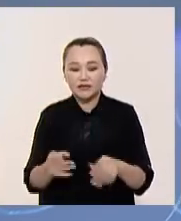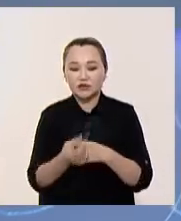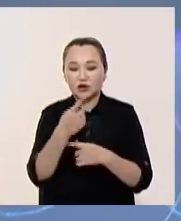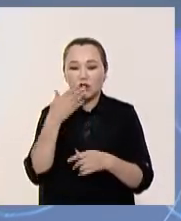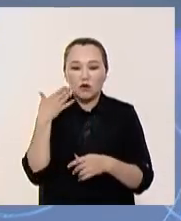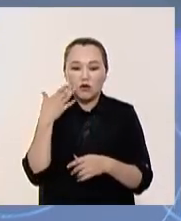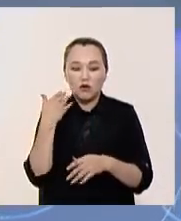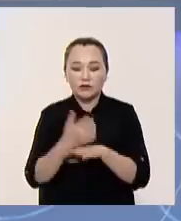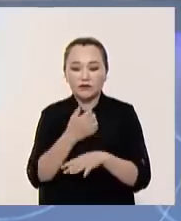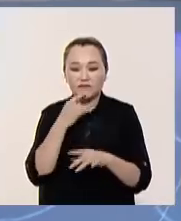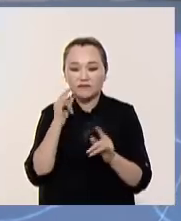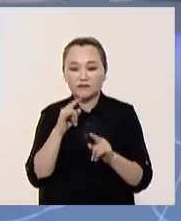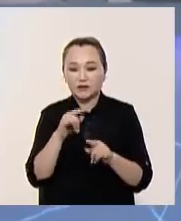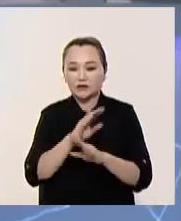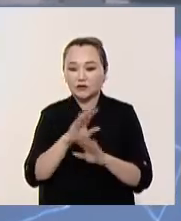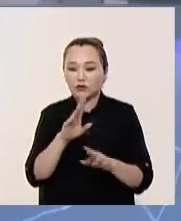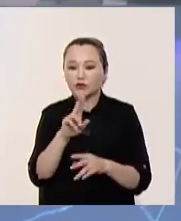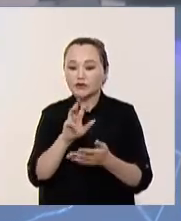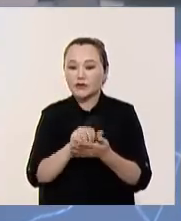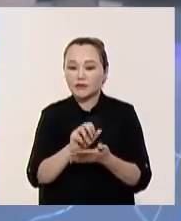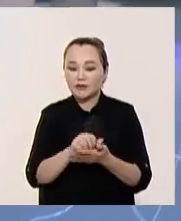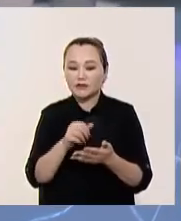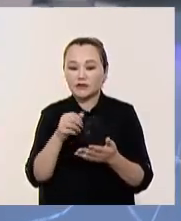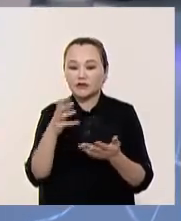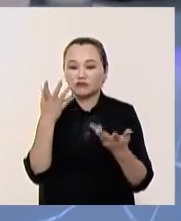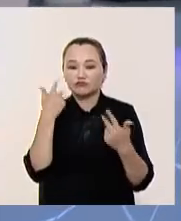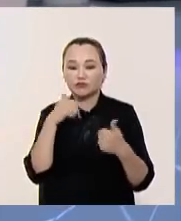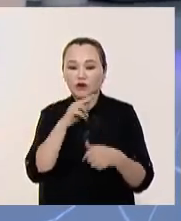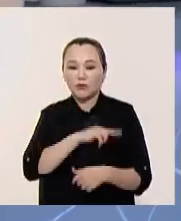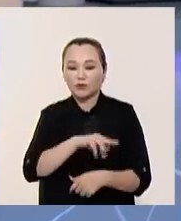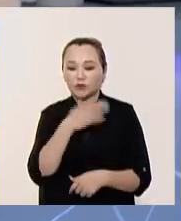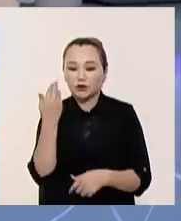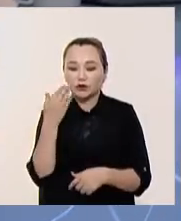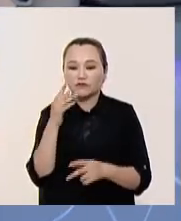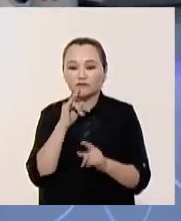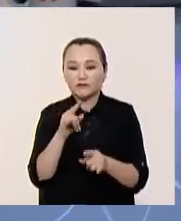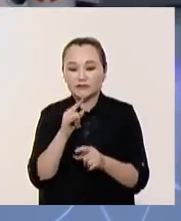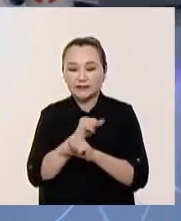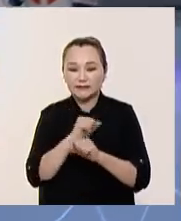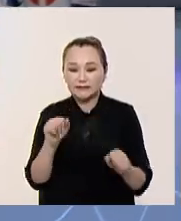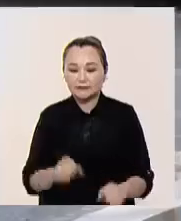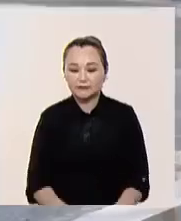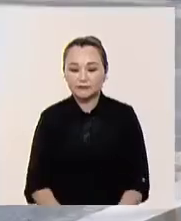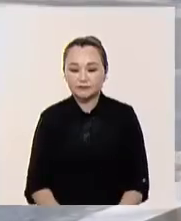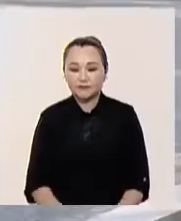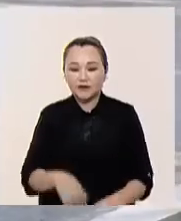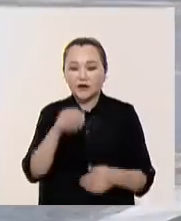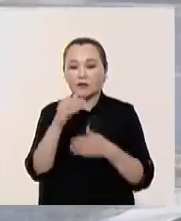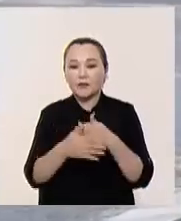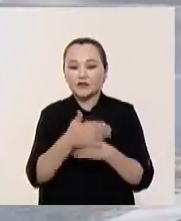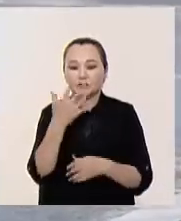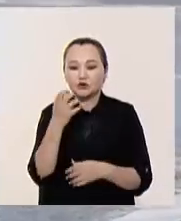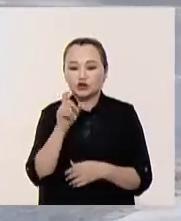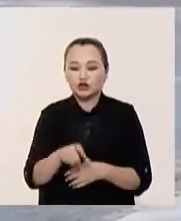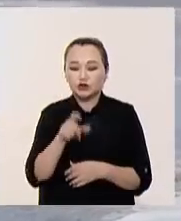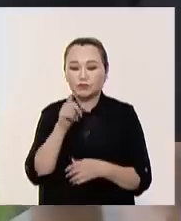легкого дохода и не высмеивать тех, кто занимается непрестижной работой. Елеман Раймбеков продолжит тему. Почти